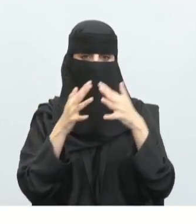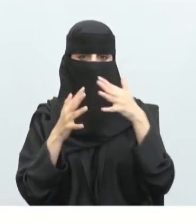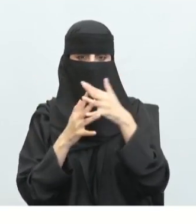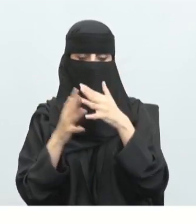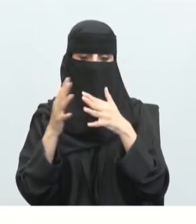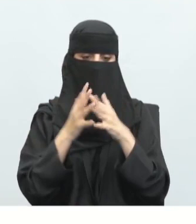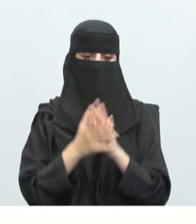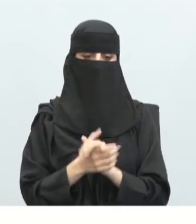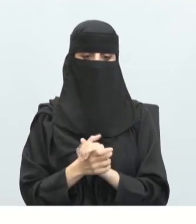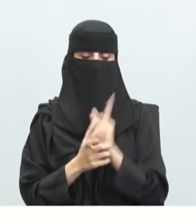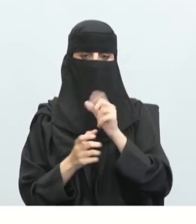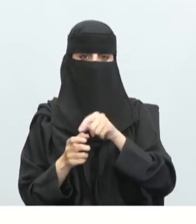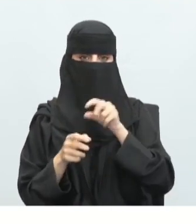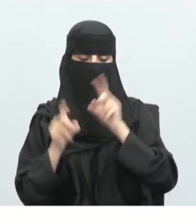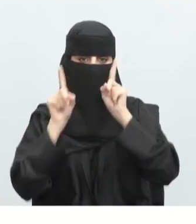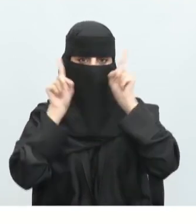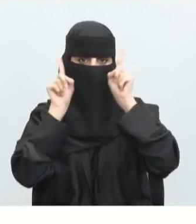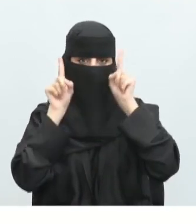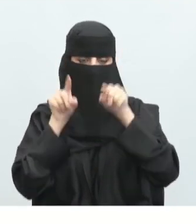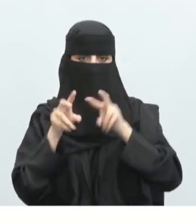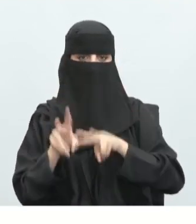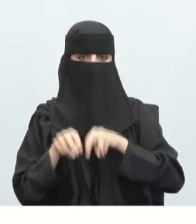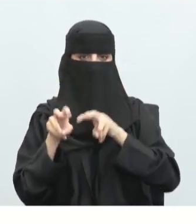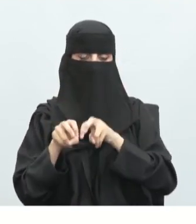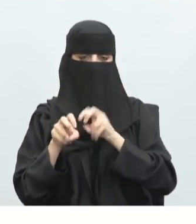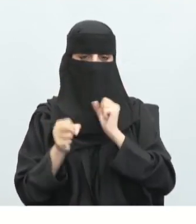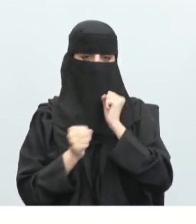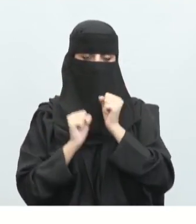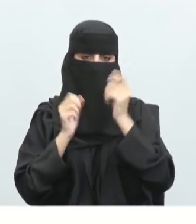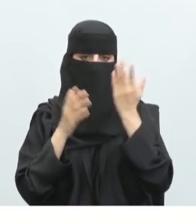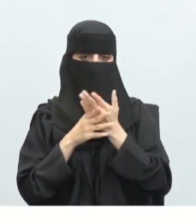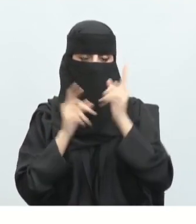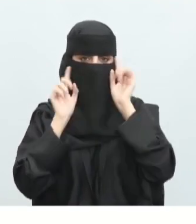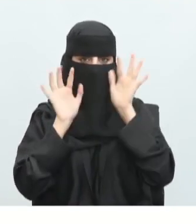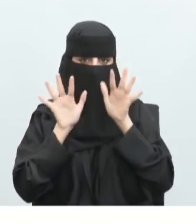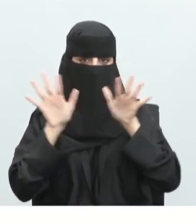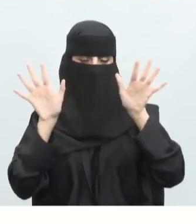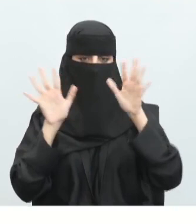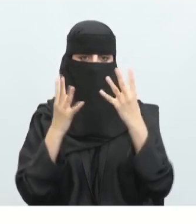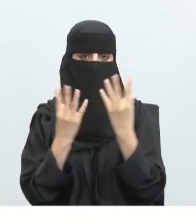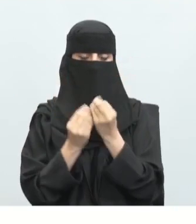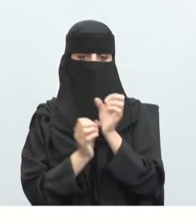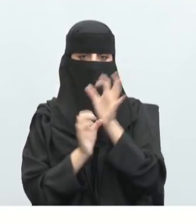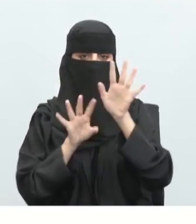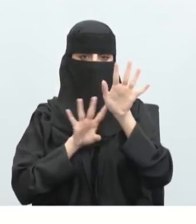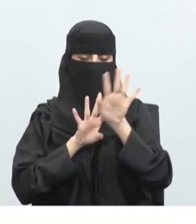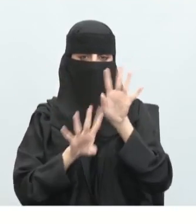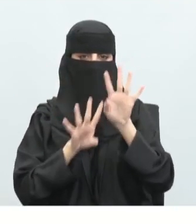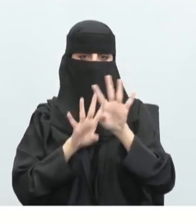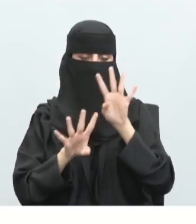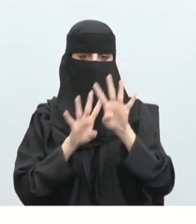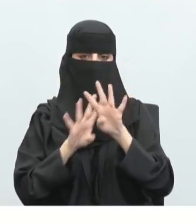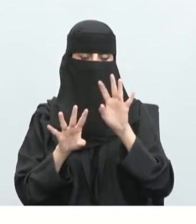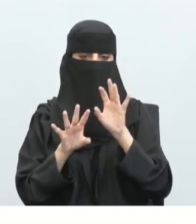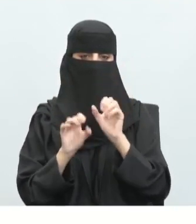الاشجار وكان يزعجه وهو يعدو قرناه اللذان كانا يضربان في